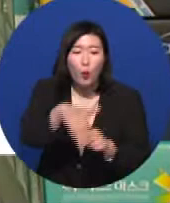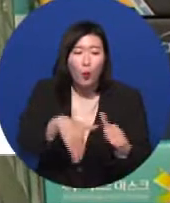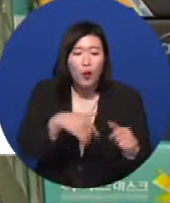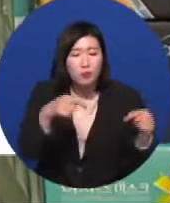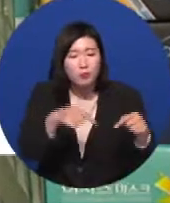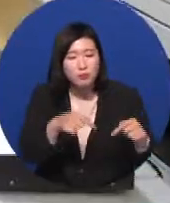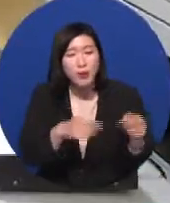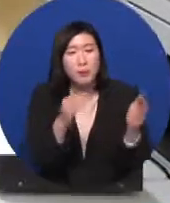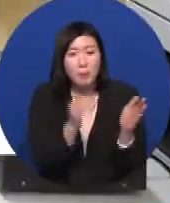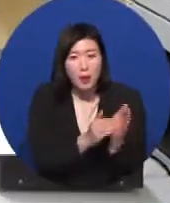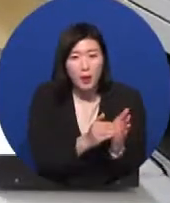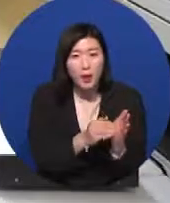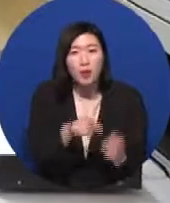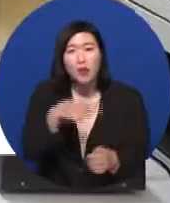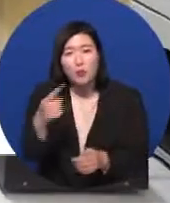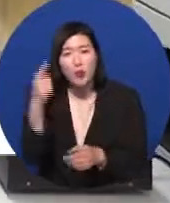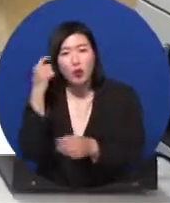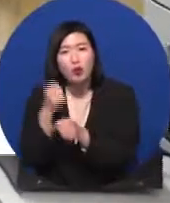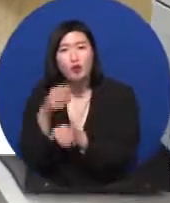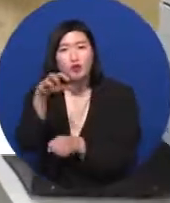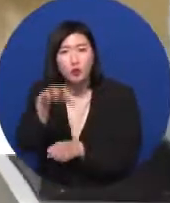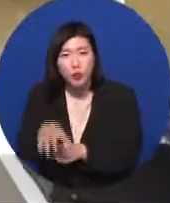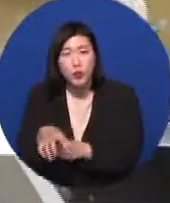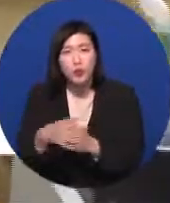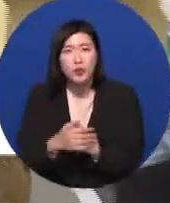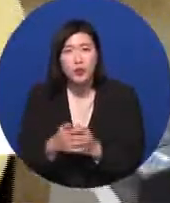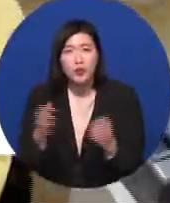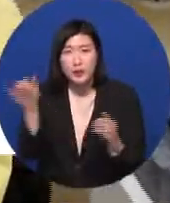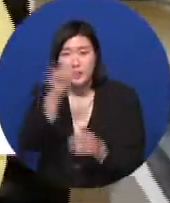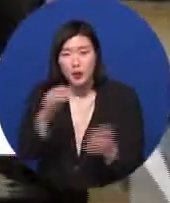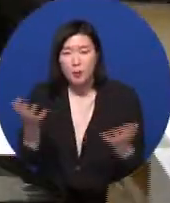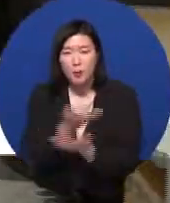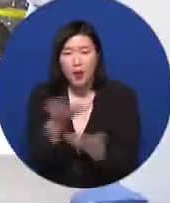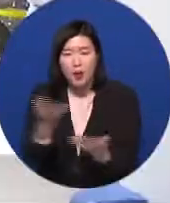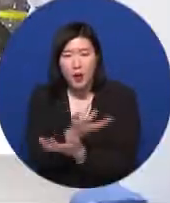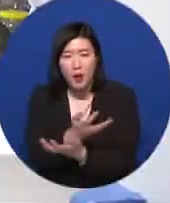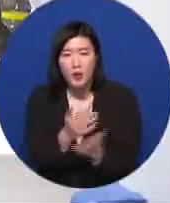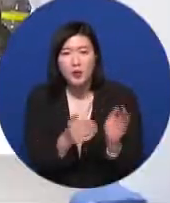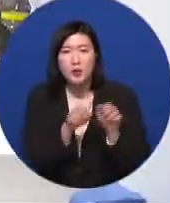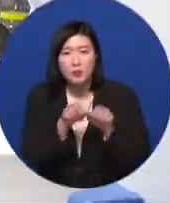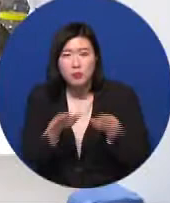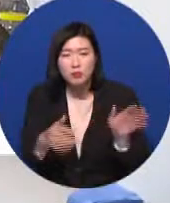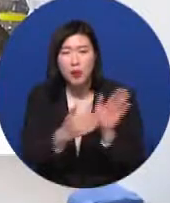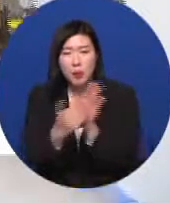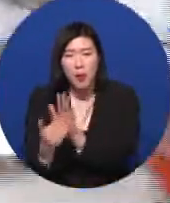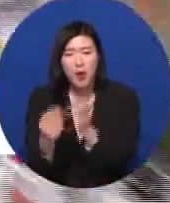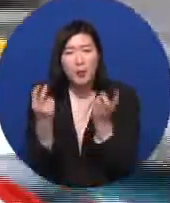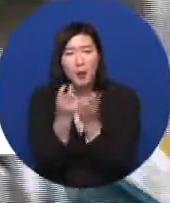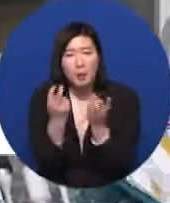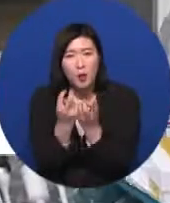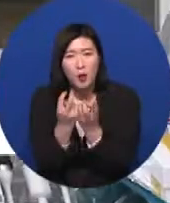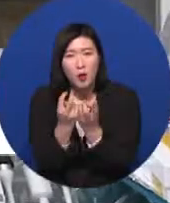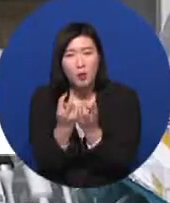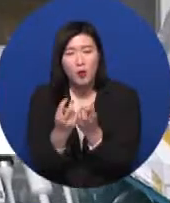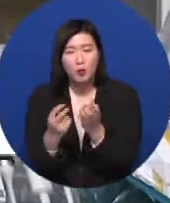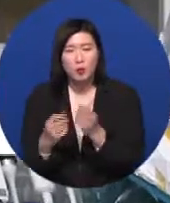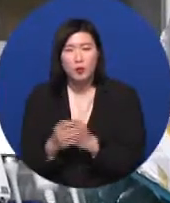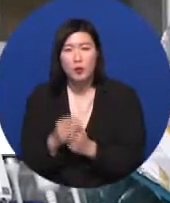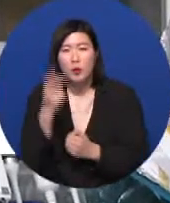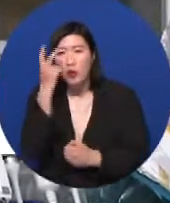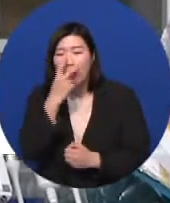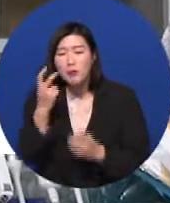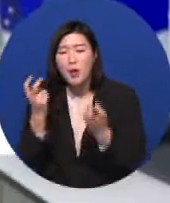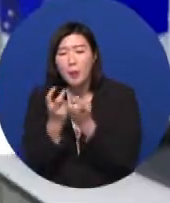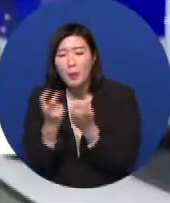살피고 보건환경연구원 도 방문해 지역간 이동이 증가하는 연휴 동안 확산 3 차단을 위한 신속한